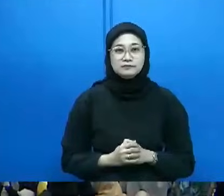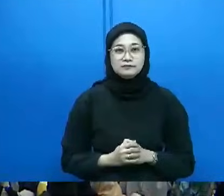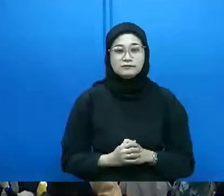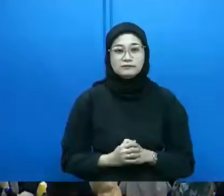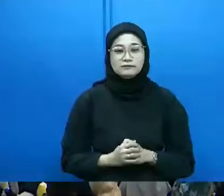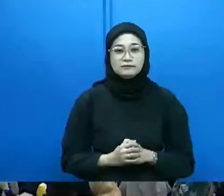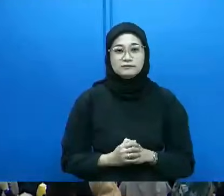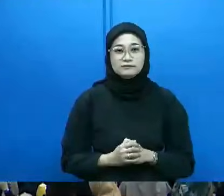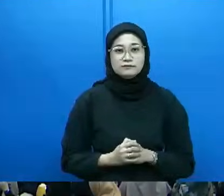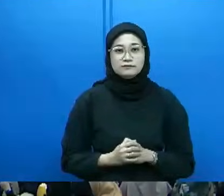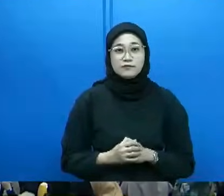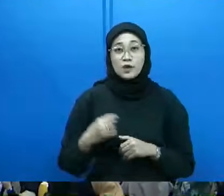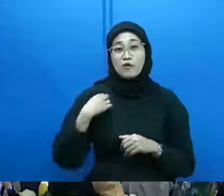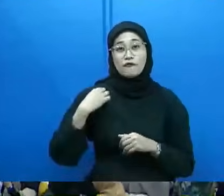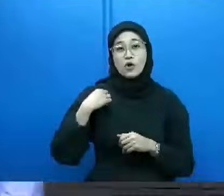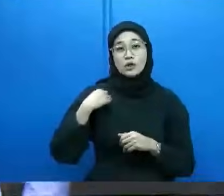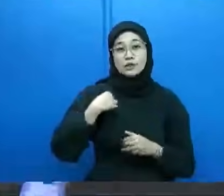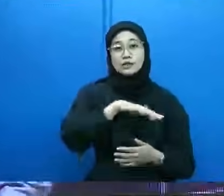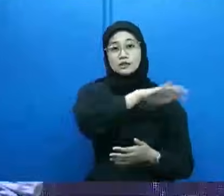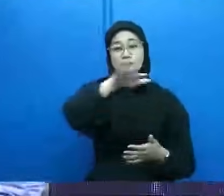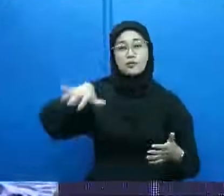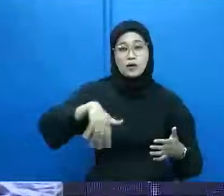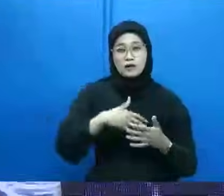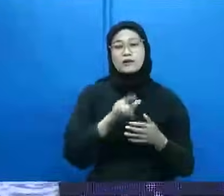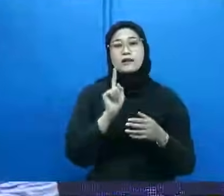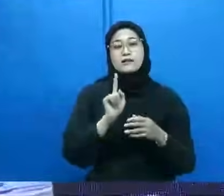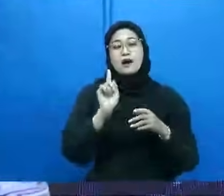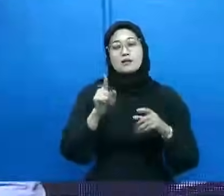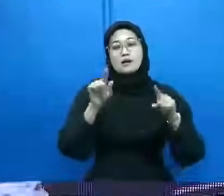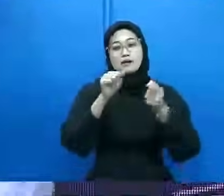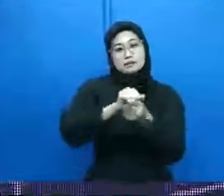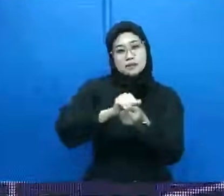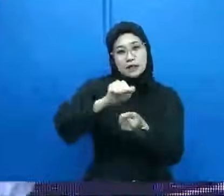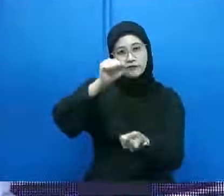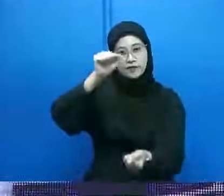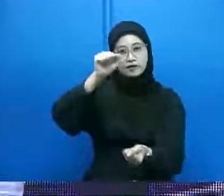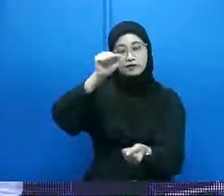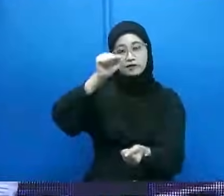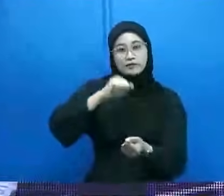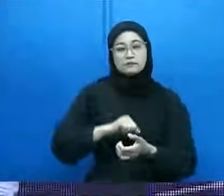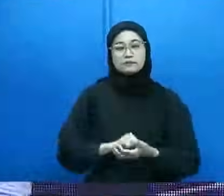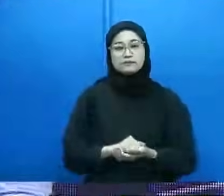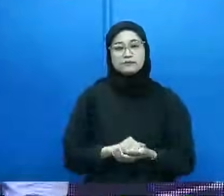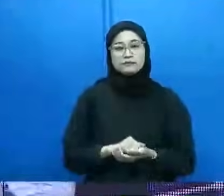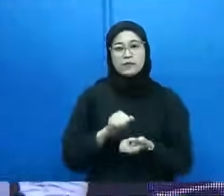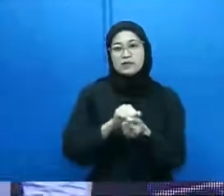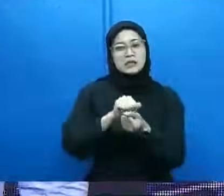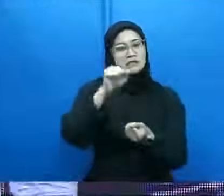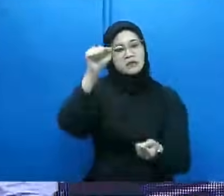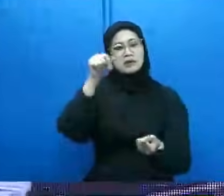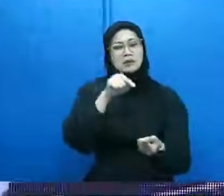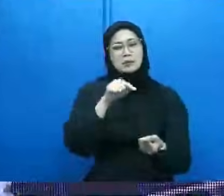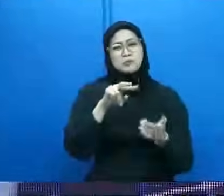Luar biasa, dan semua volunteer yang hadir di sini akan mendapatkan sertifikat dari kami. Sertifikatnya mungkin tidak bermakna